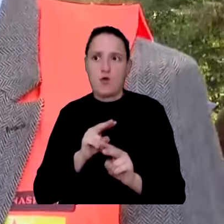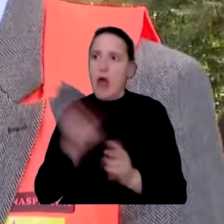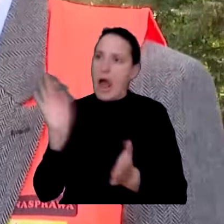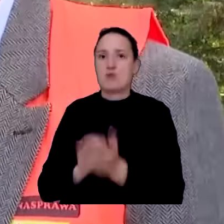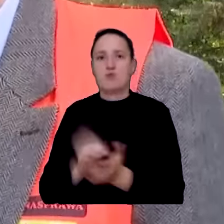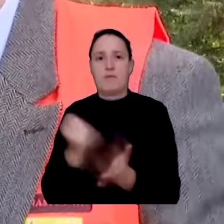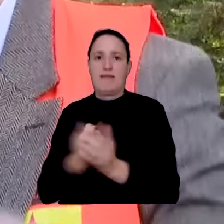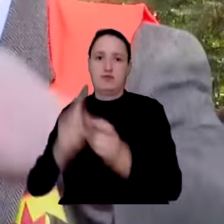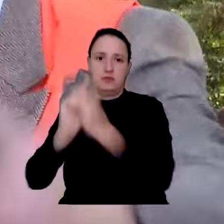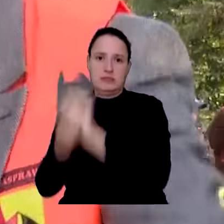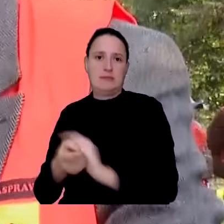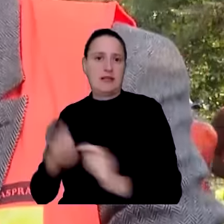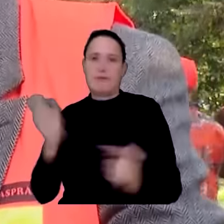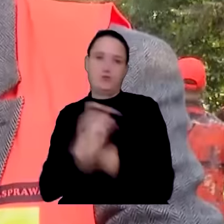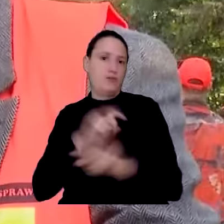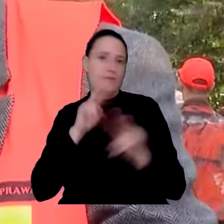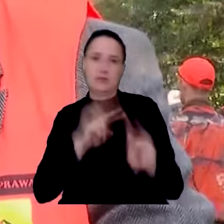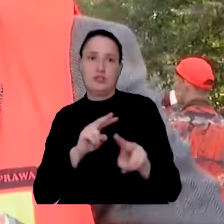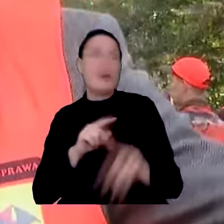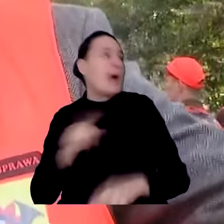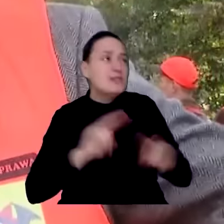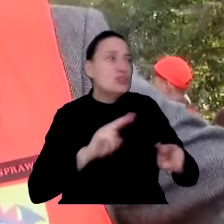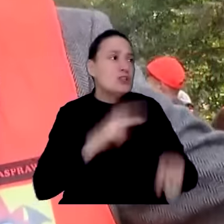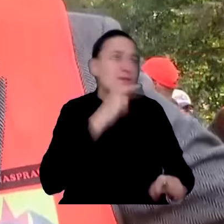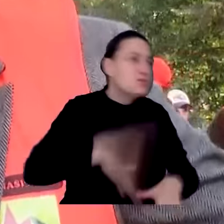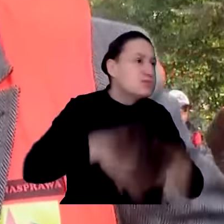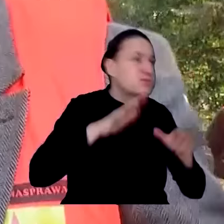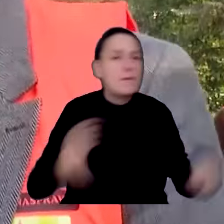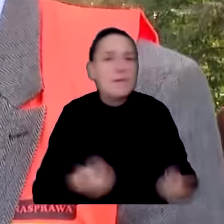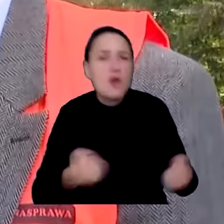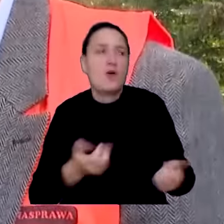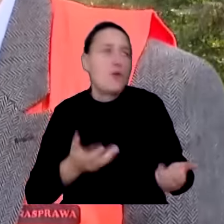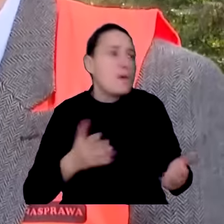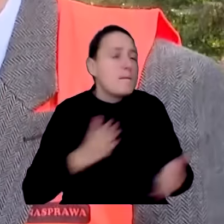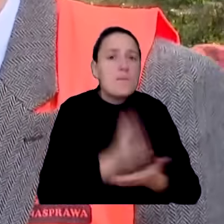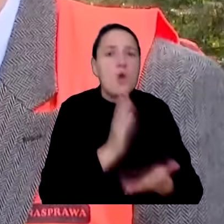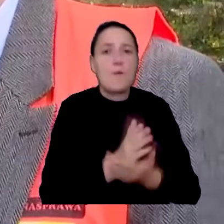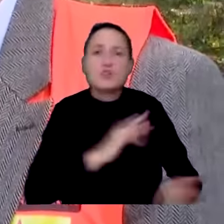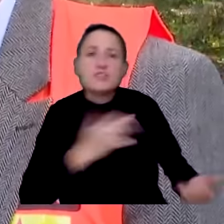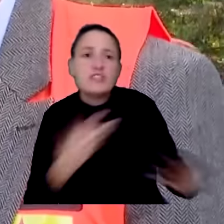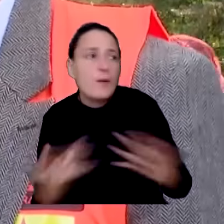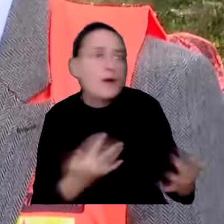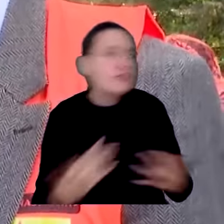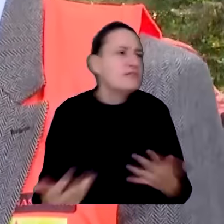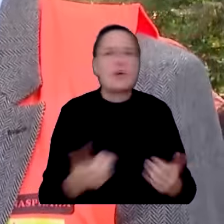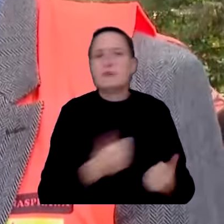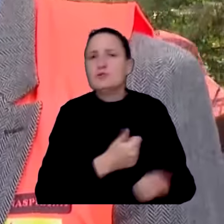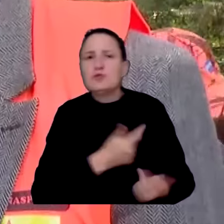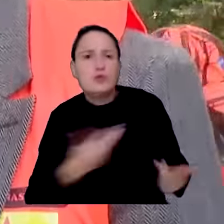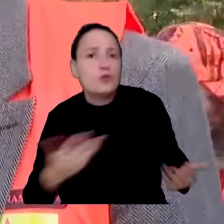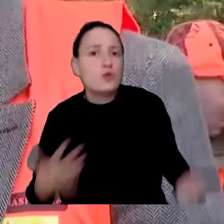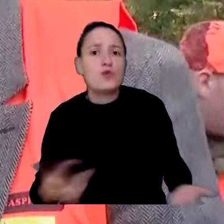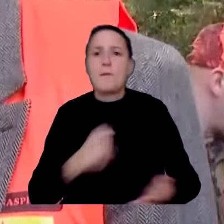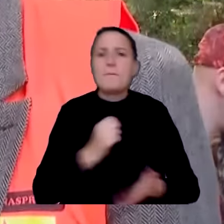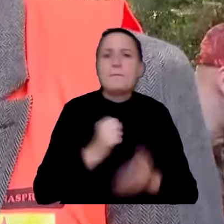atak na myśliwych. Na myśliwych, którzy tam byli zaangażowani, na myśliwych, którzy między innymi organizowali aprowizację, pracowali